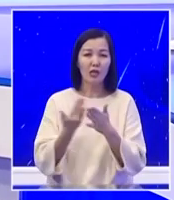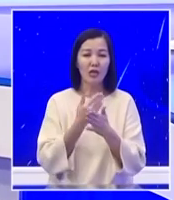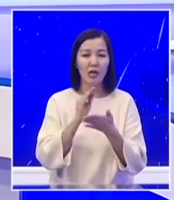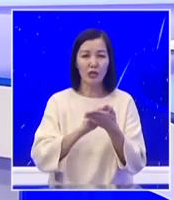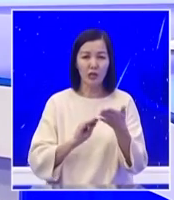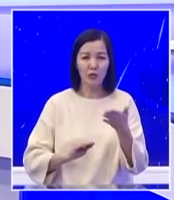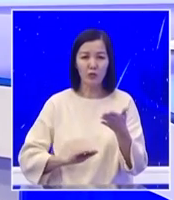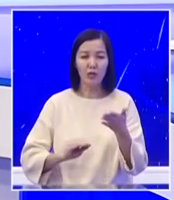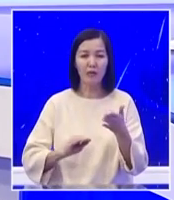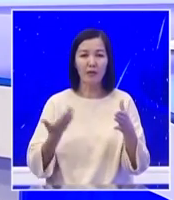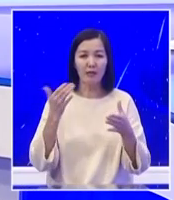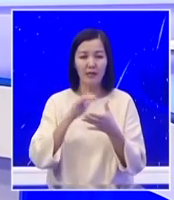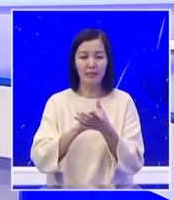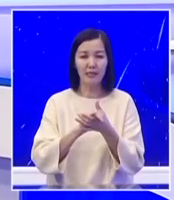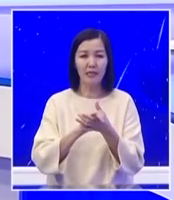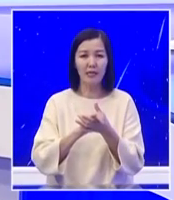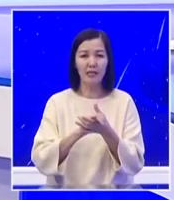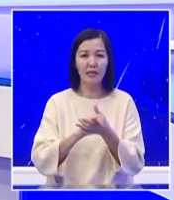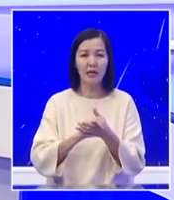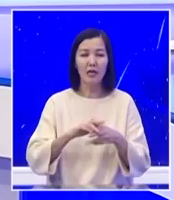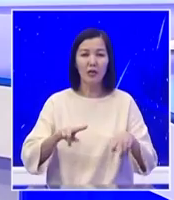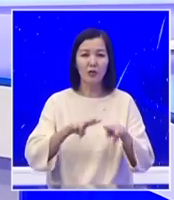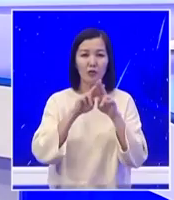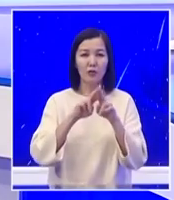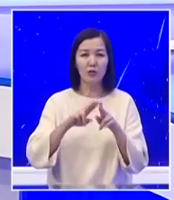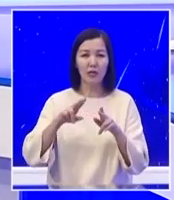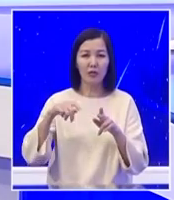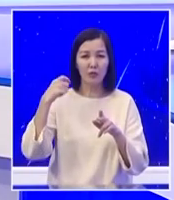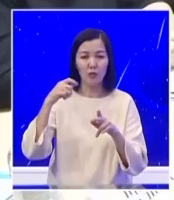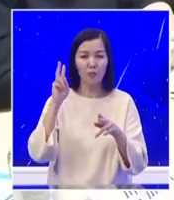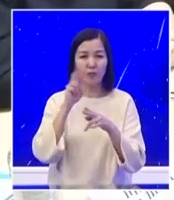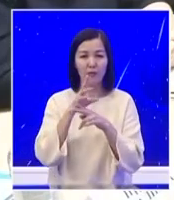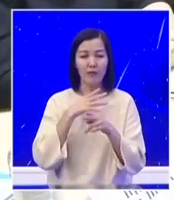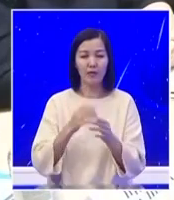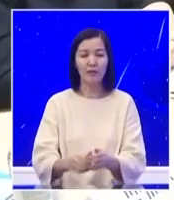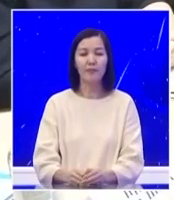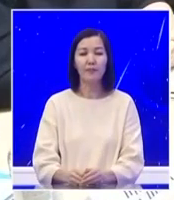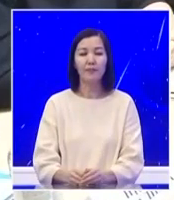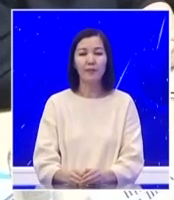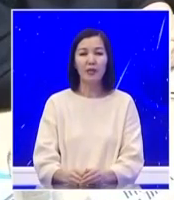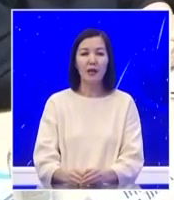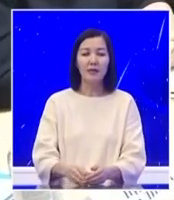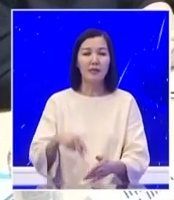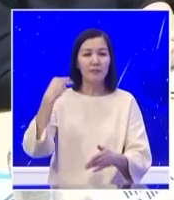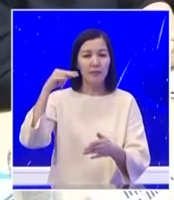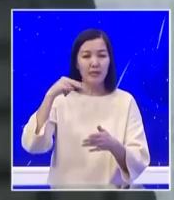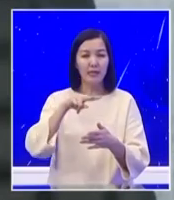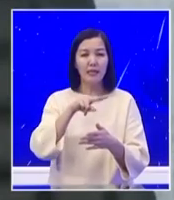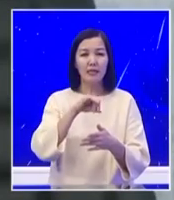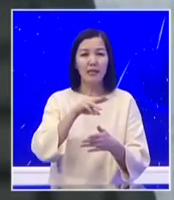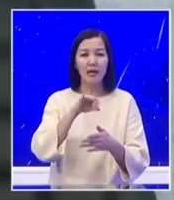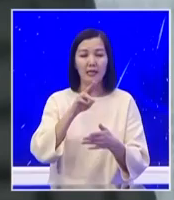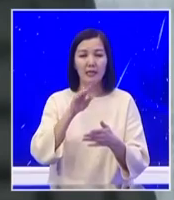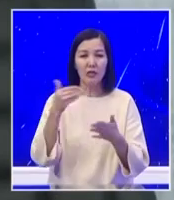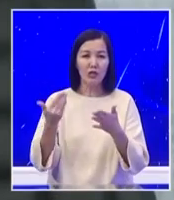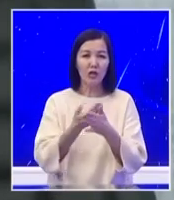жазушыларға таныстырды. Таныстырылымға елордалық тілшіміз де барып қайтты. Президент латын графикасына негізделген жаңа қазақ